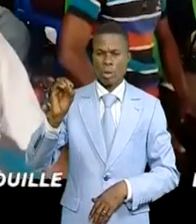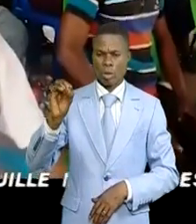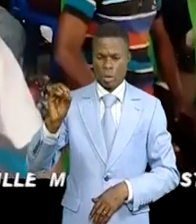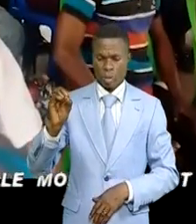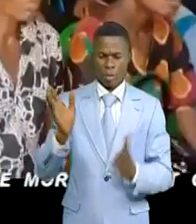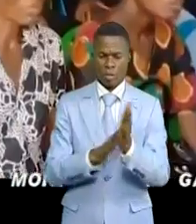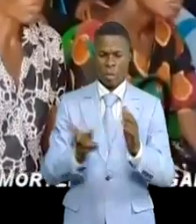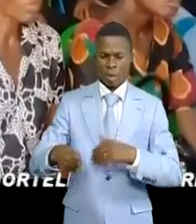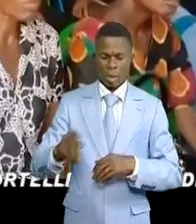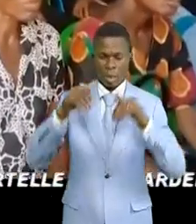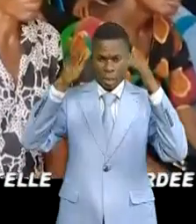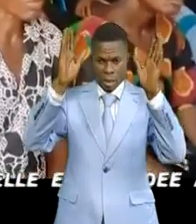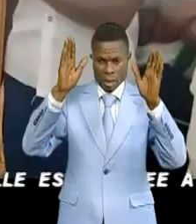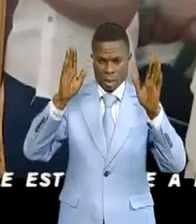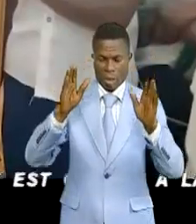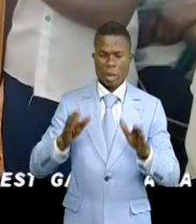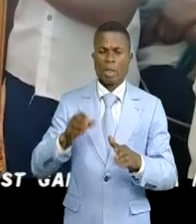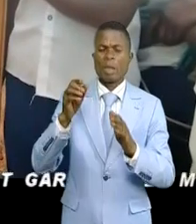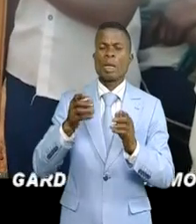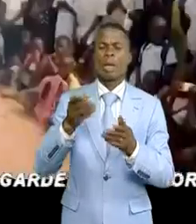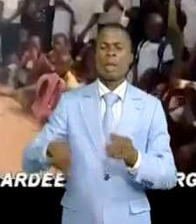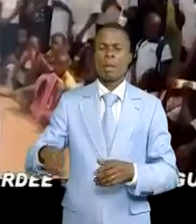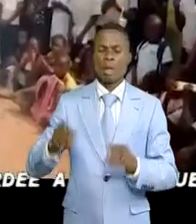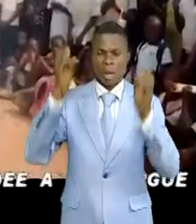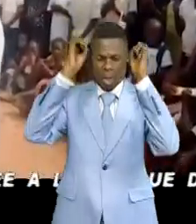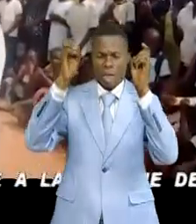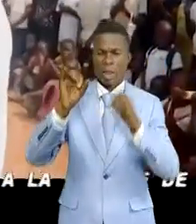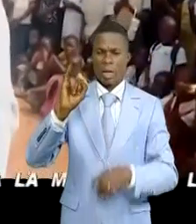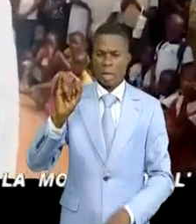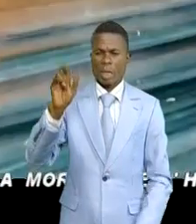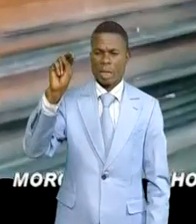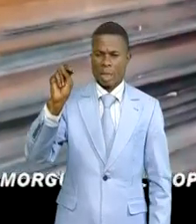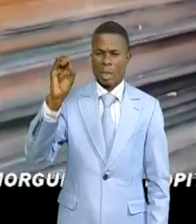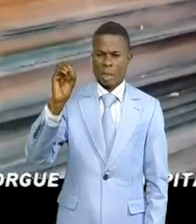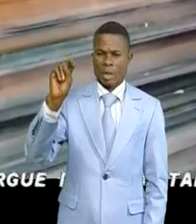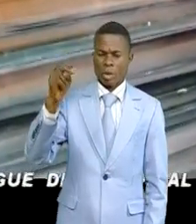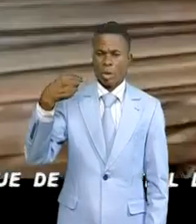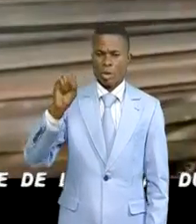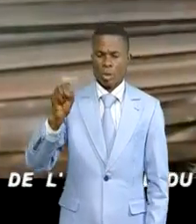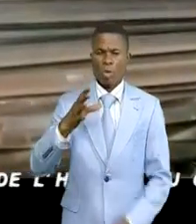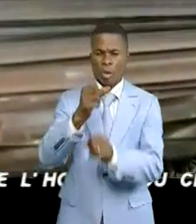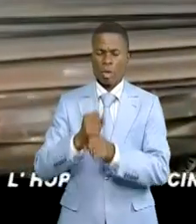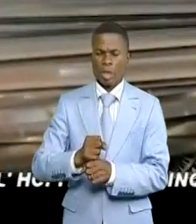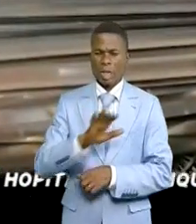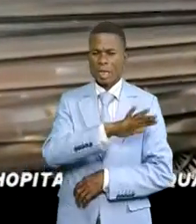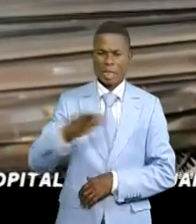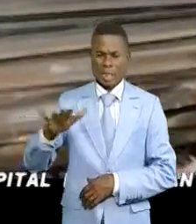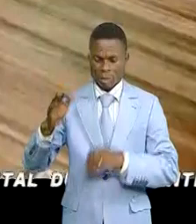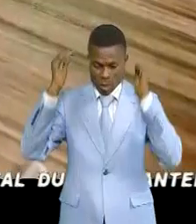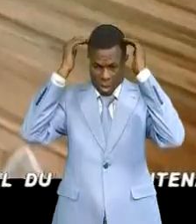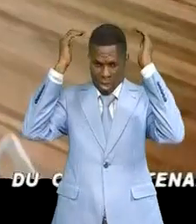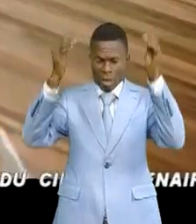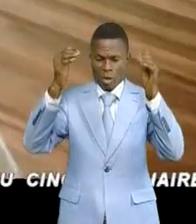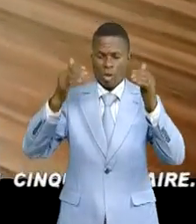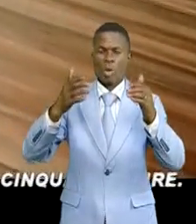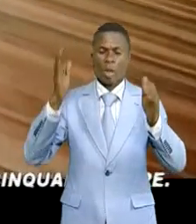écoles primaires et secondaires de la sous-division de l'EPST Inongo ont bénéficié de 5000 tonnes et 1000